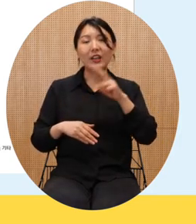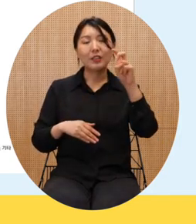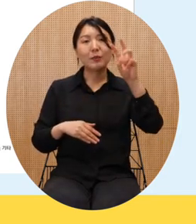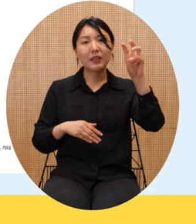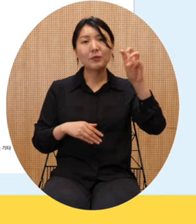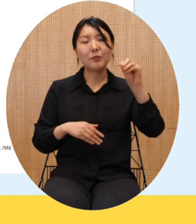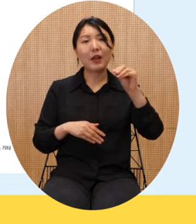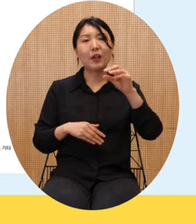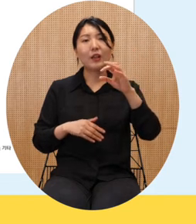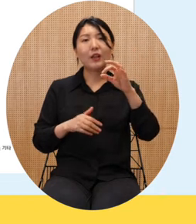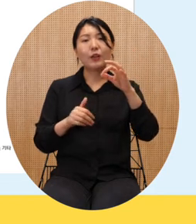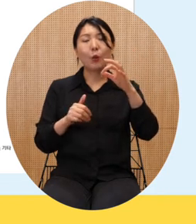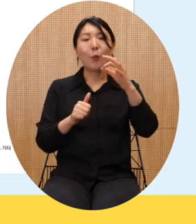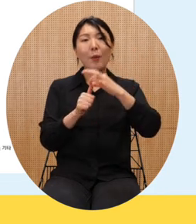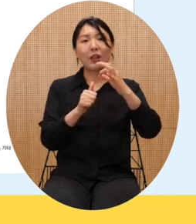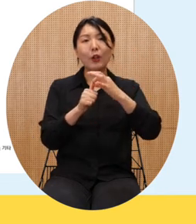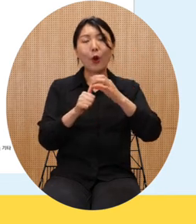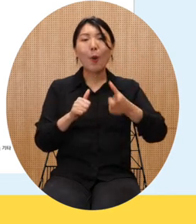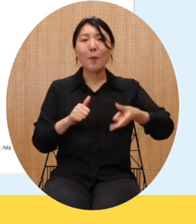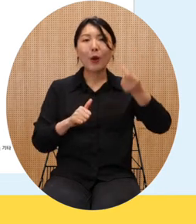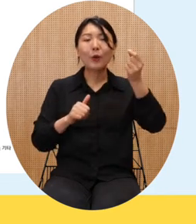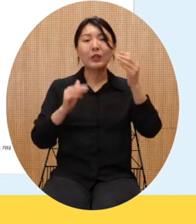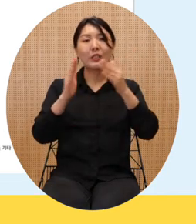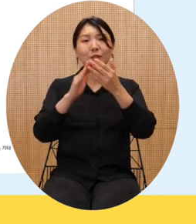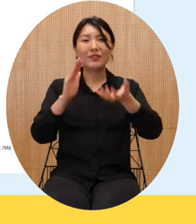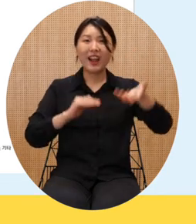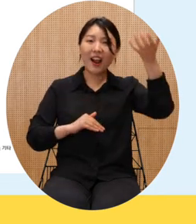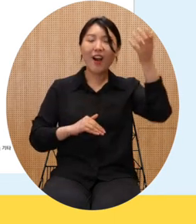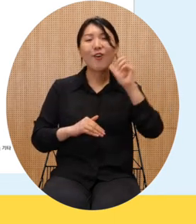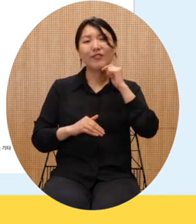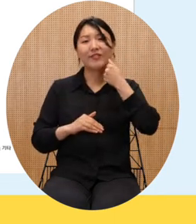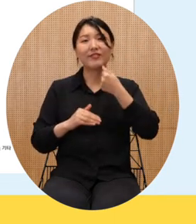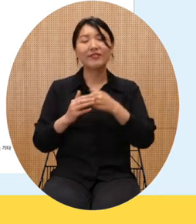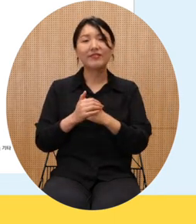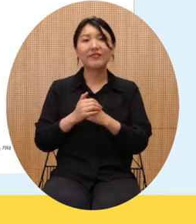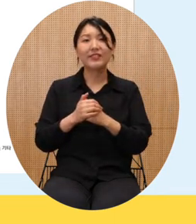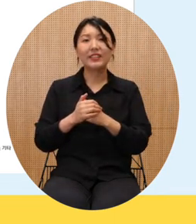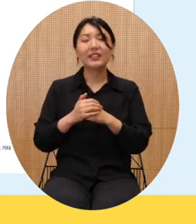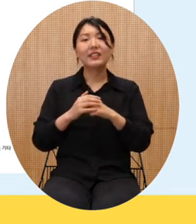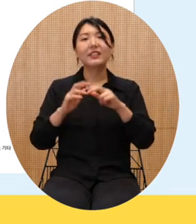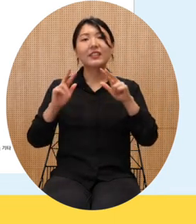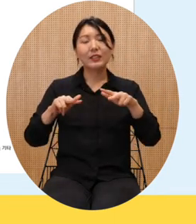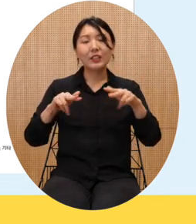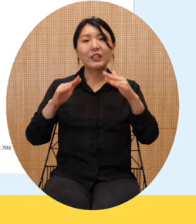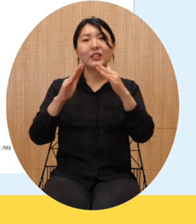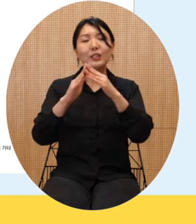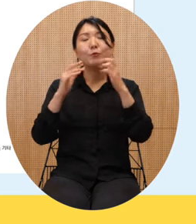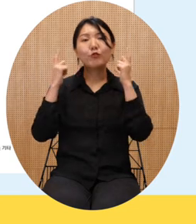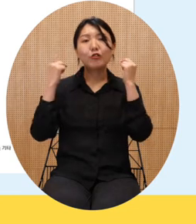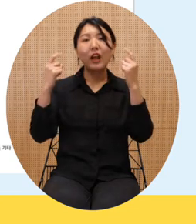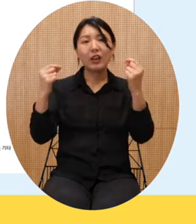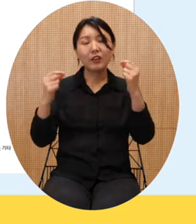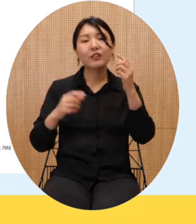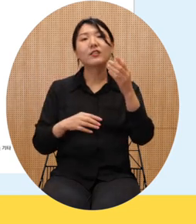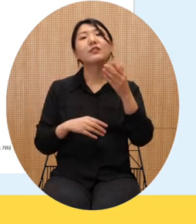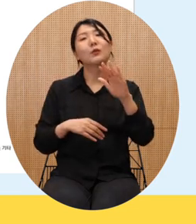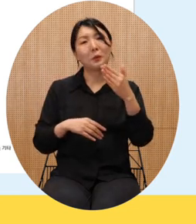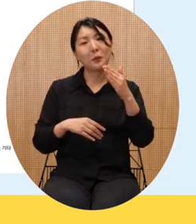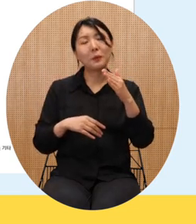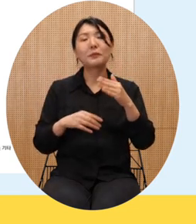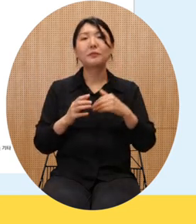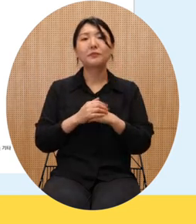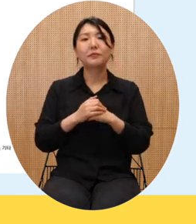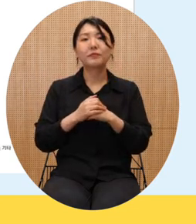거죠. 이제 예상하실 수 있을 건데 20만 원, 30만 원 정도를 지원을 받아서 바로 주거 상향은 힘든 거예요. 그러니까